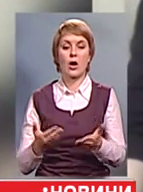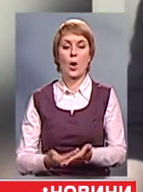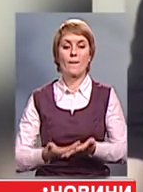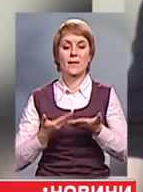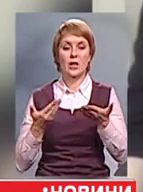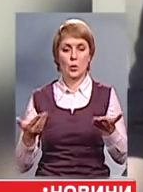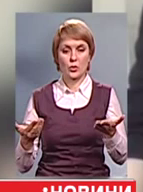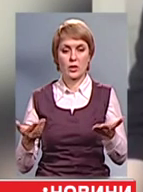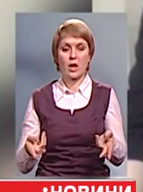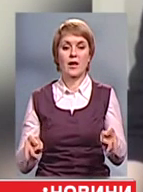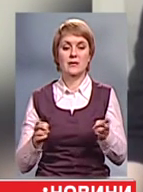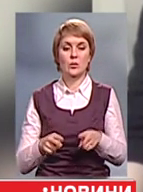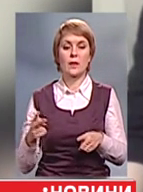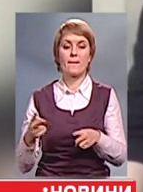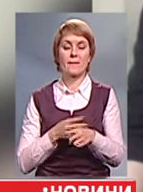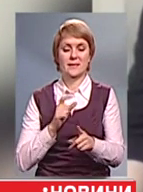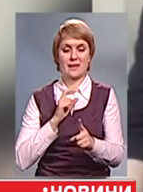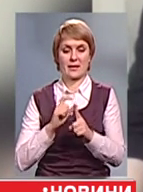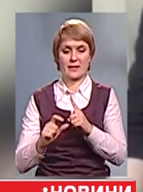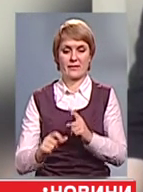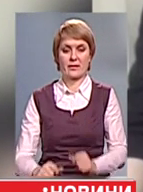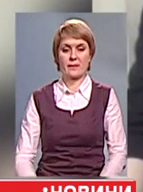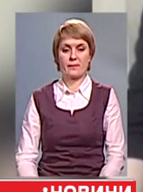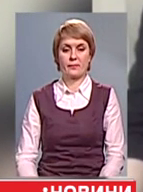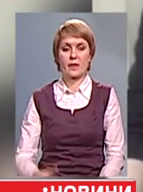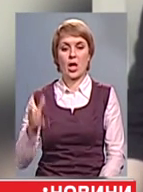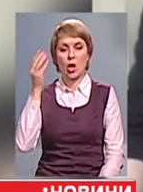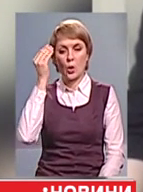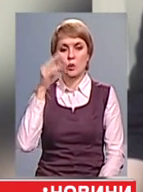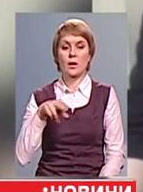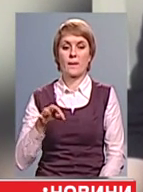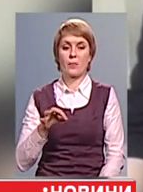оприлюдным, остаются без реагирования. Судя по всему,